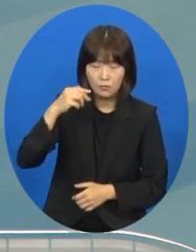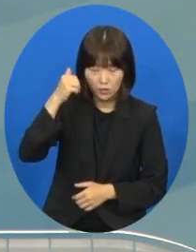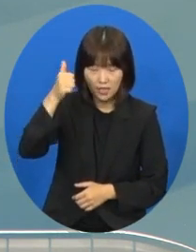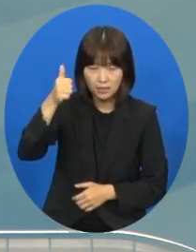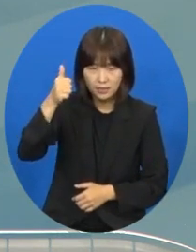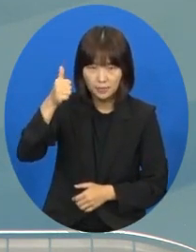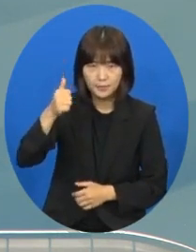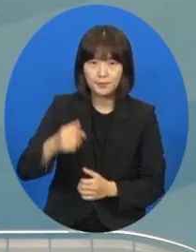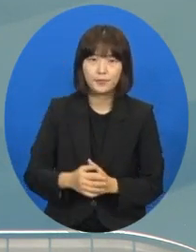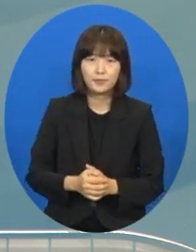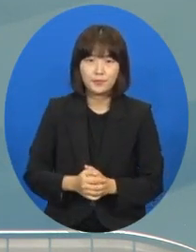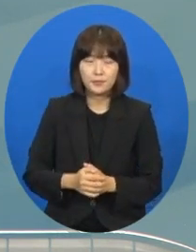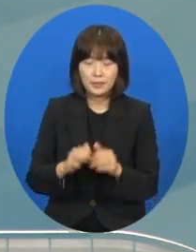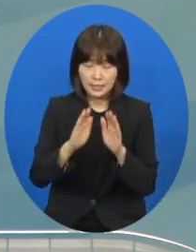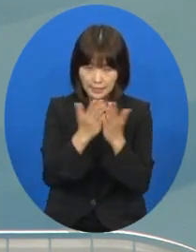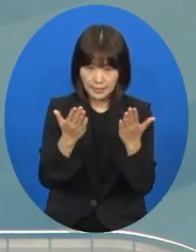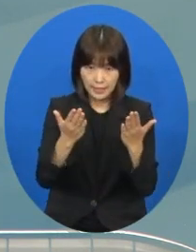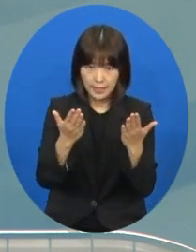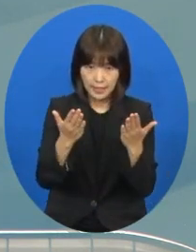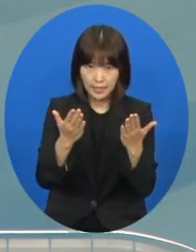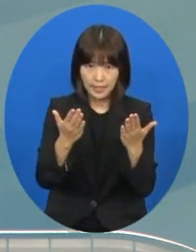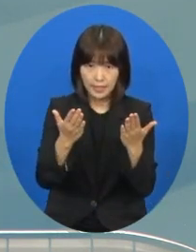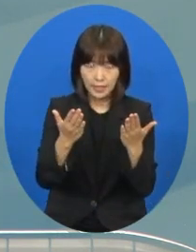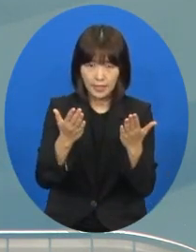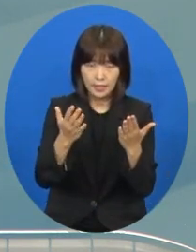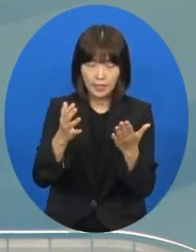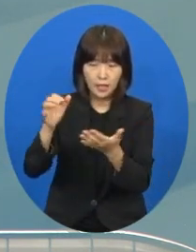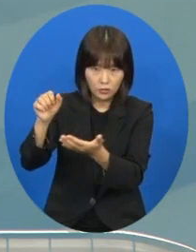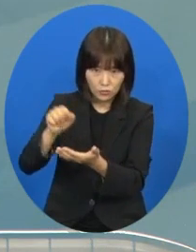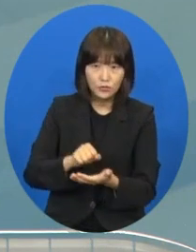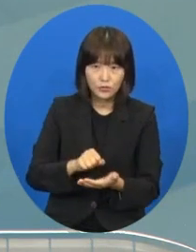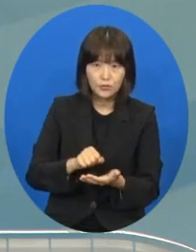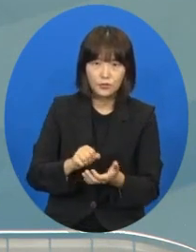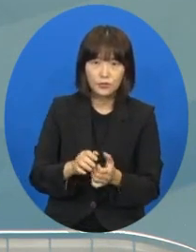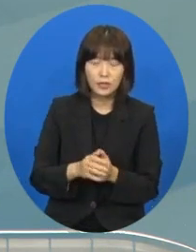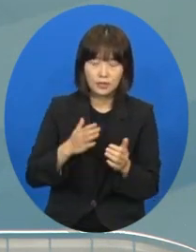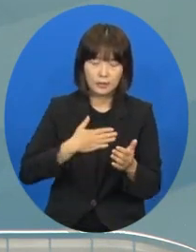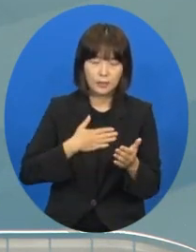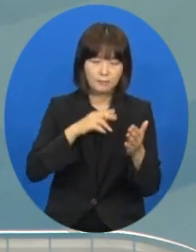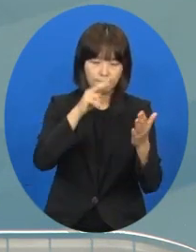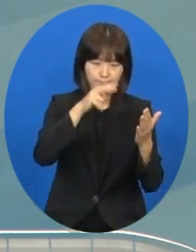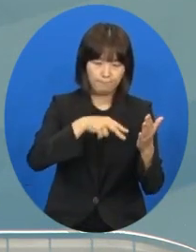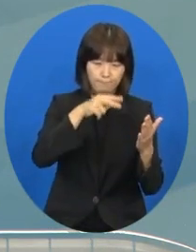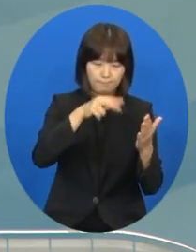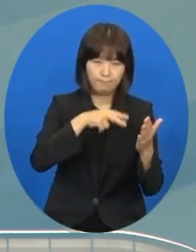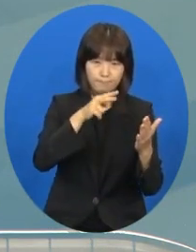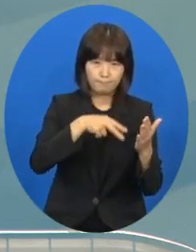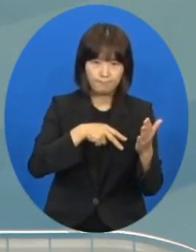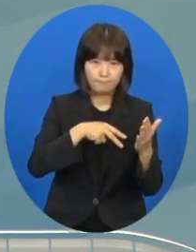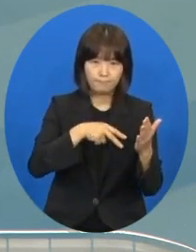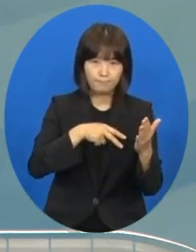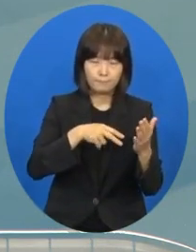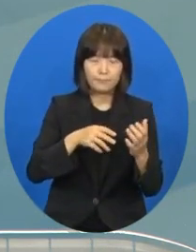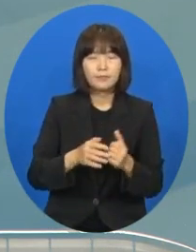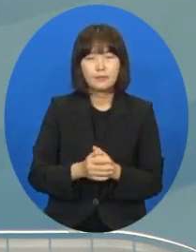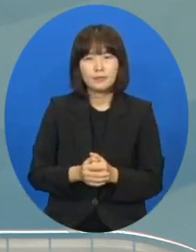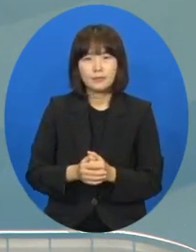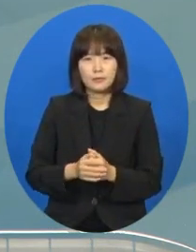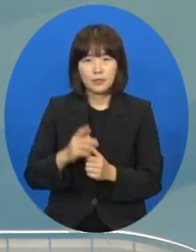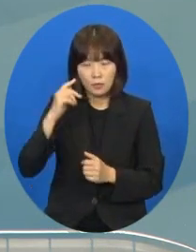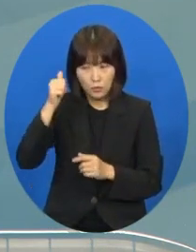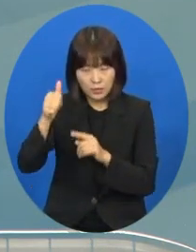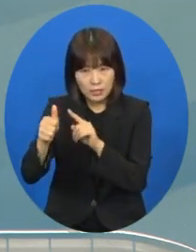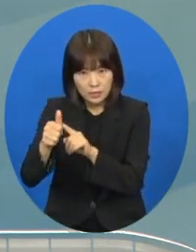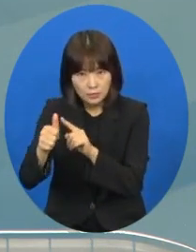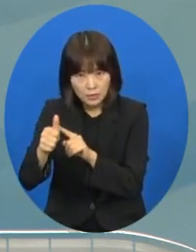목사님 책을 원고를 가지고 오셨더라고요. 제가 읽어보면서 그분이 겪었던